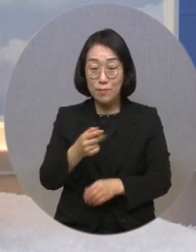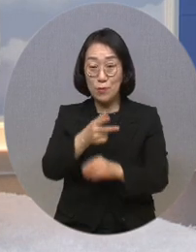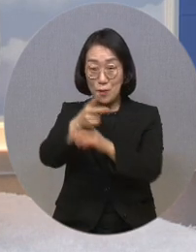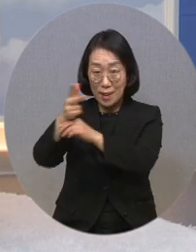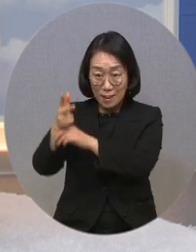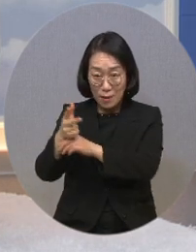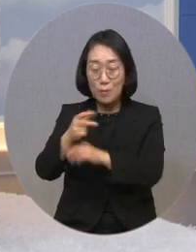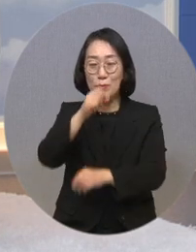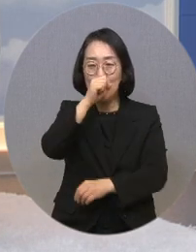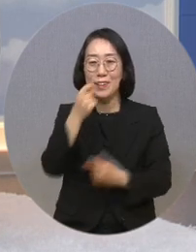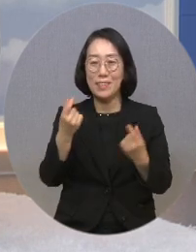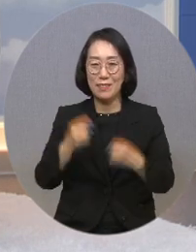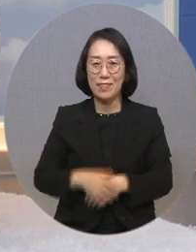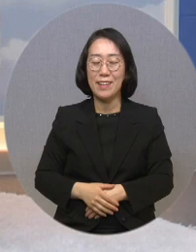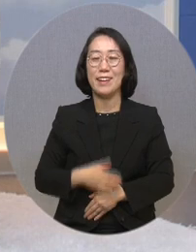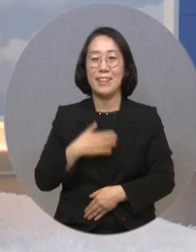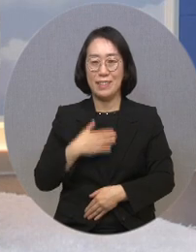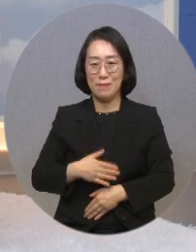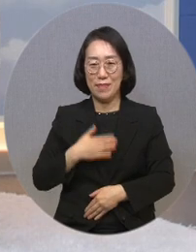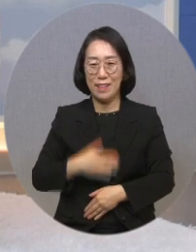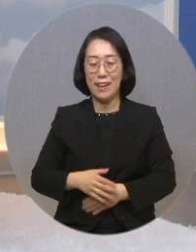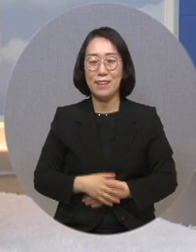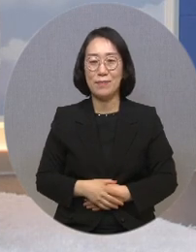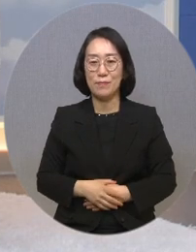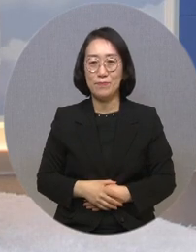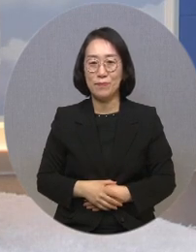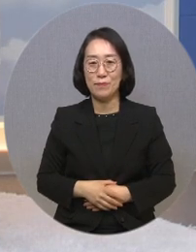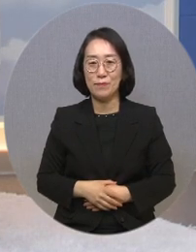좋겠습니다. 네 그러겠습니다.